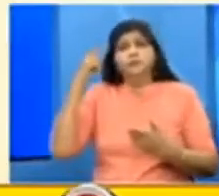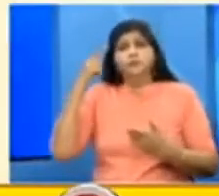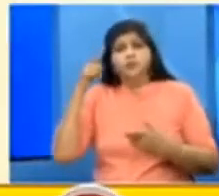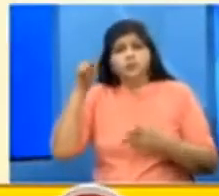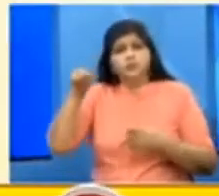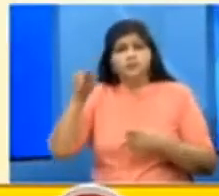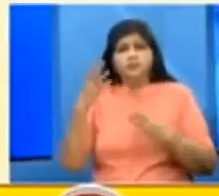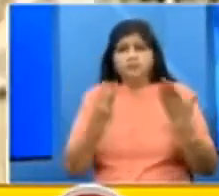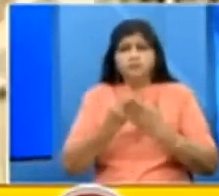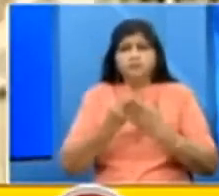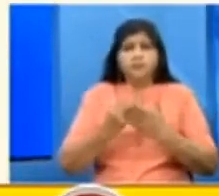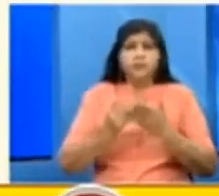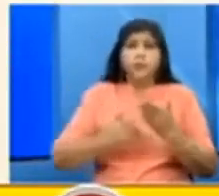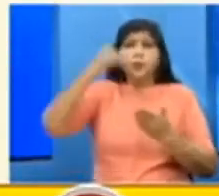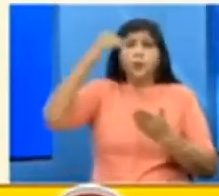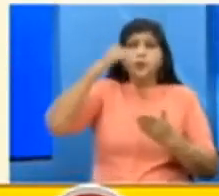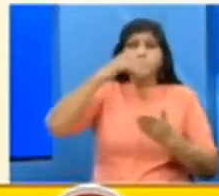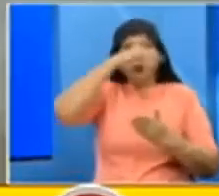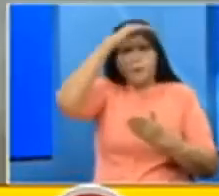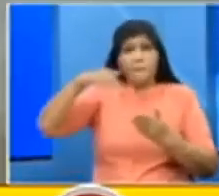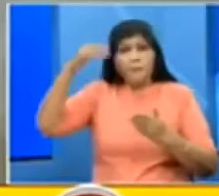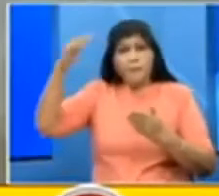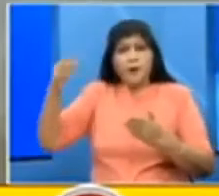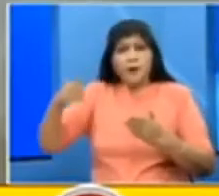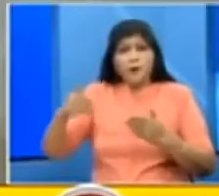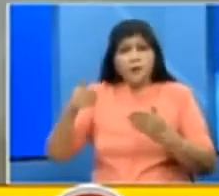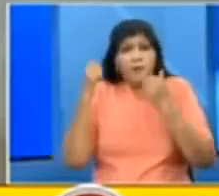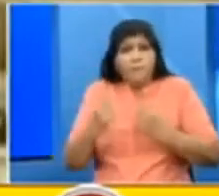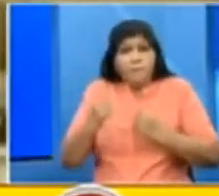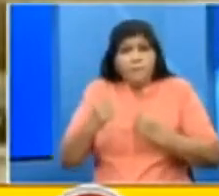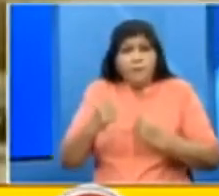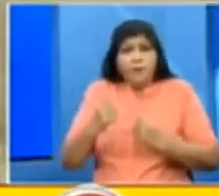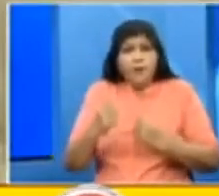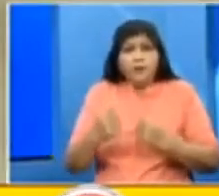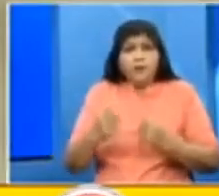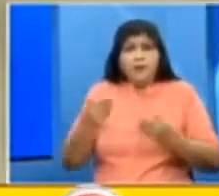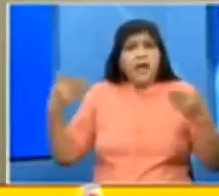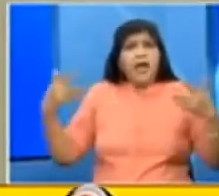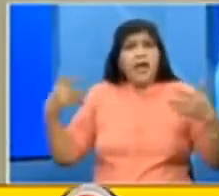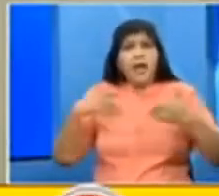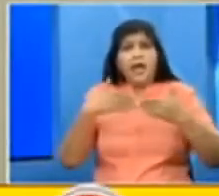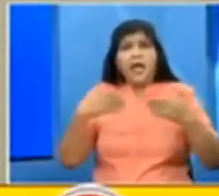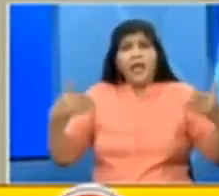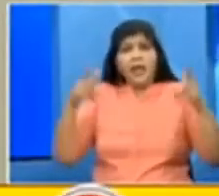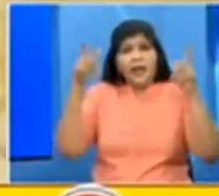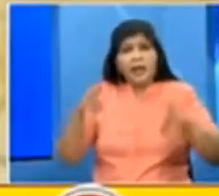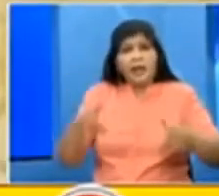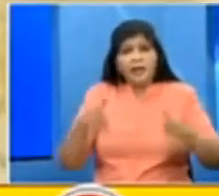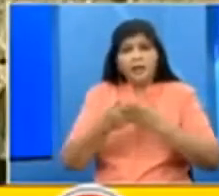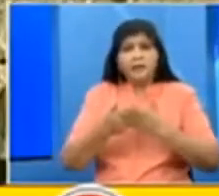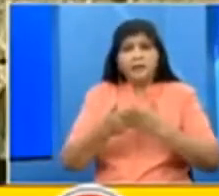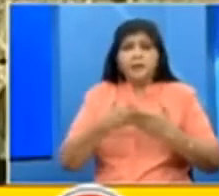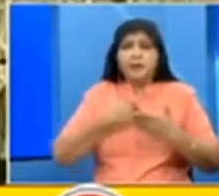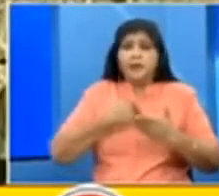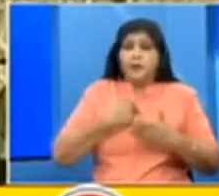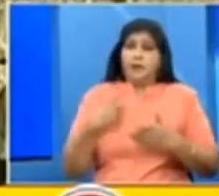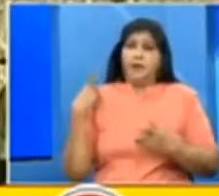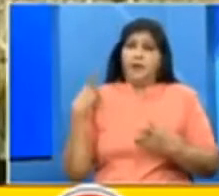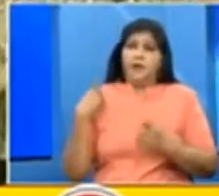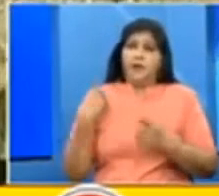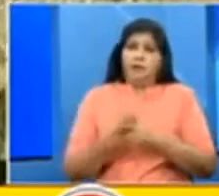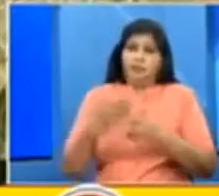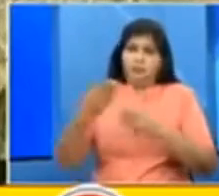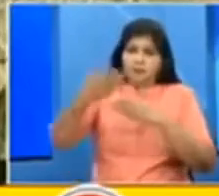हैं, ऊंचे पहाड़ों पर बैठा हुआ दुश्मन और नीचे से लड़ रही हमारी सेनाएं, हमारे वीर जवान।